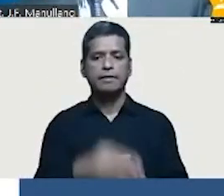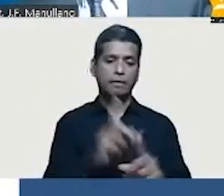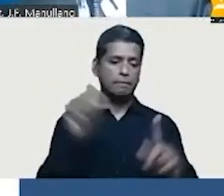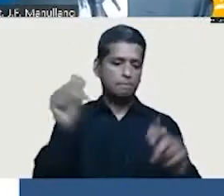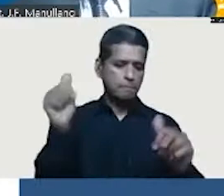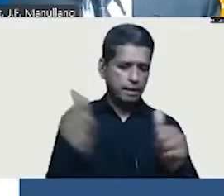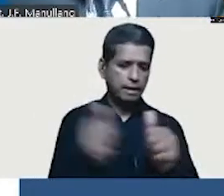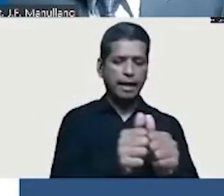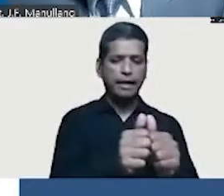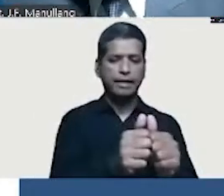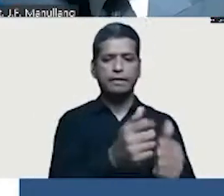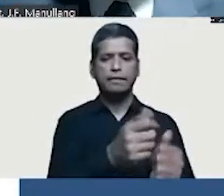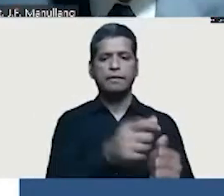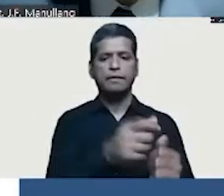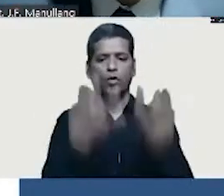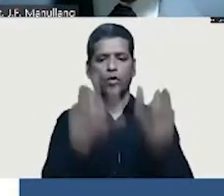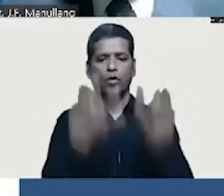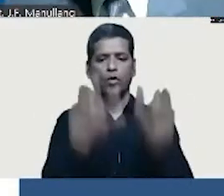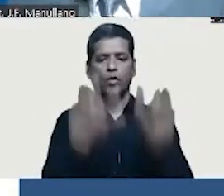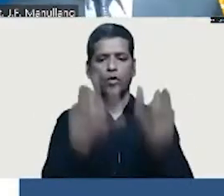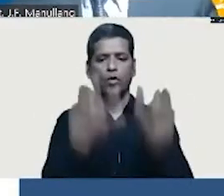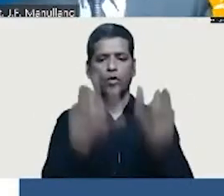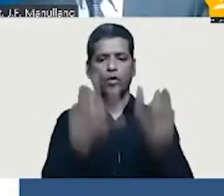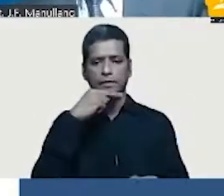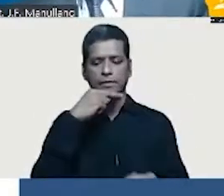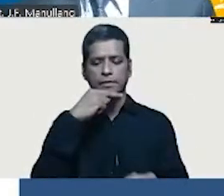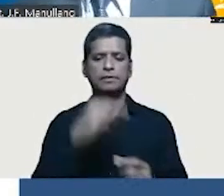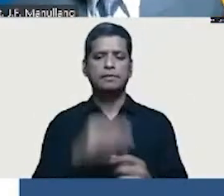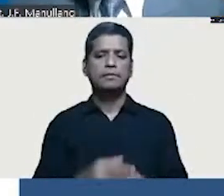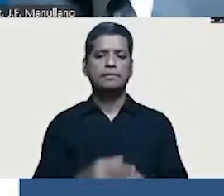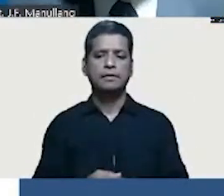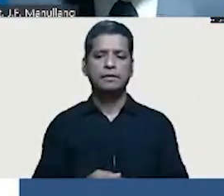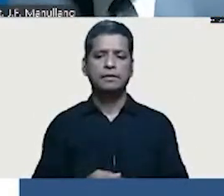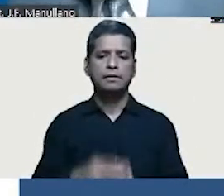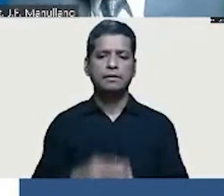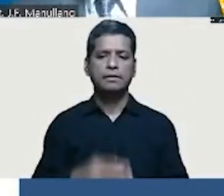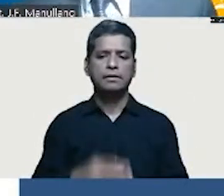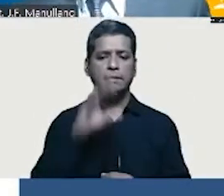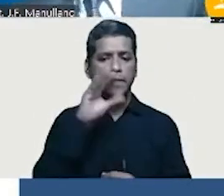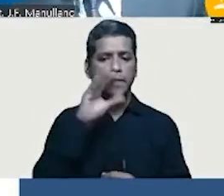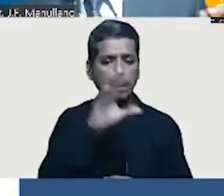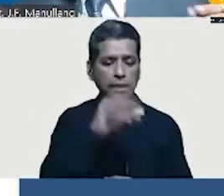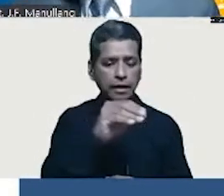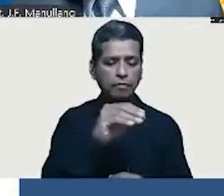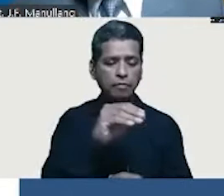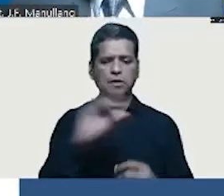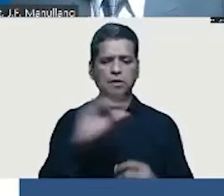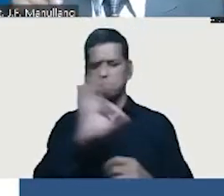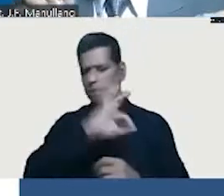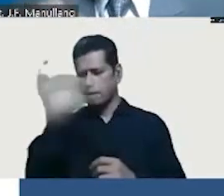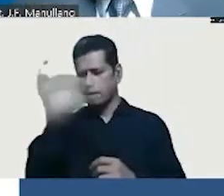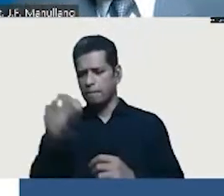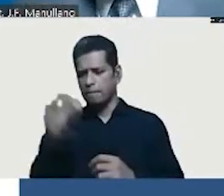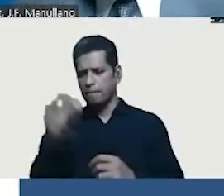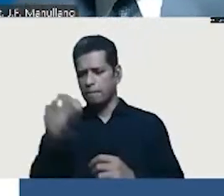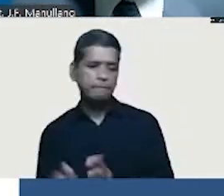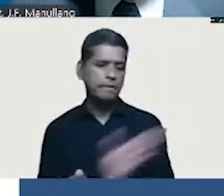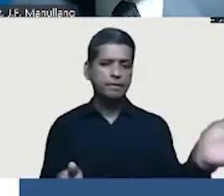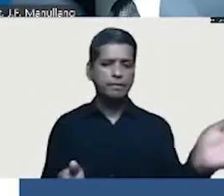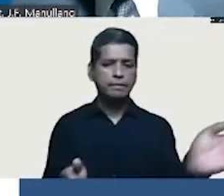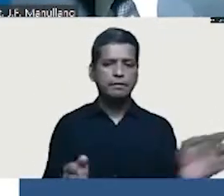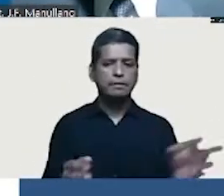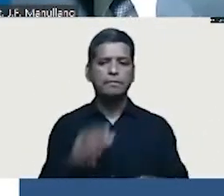bahkan menaruh perkataannya kedalam mulutnya berkata nya tidak melenceng perkaranya bisa dipegang perkataannya itu